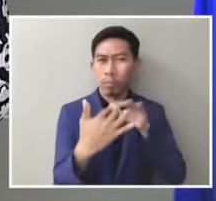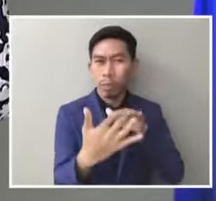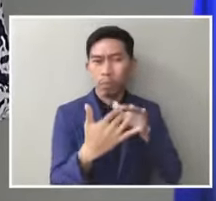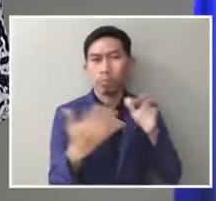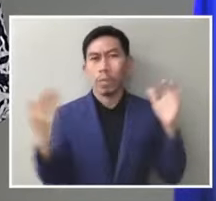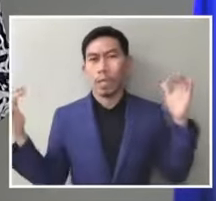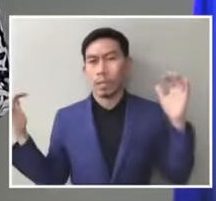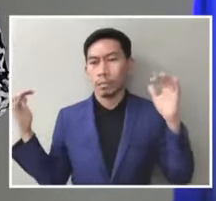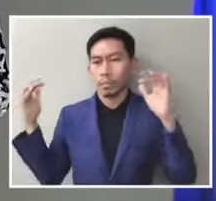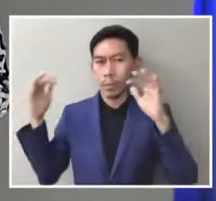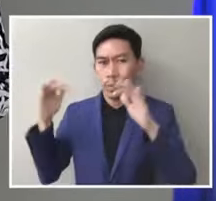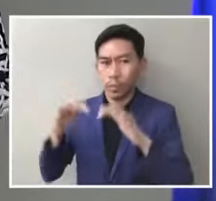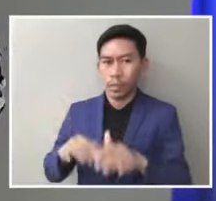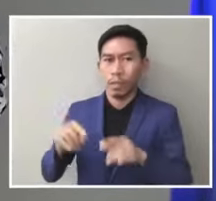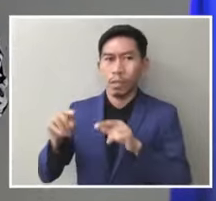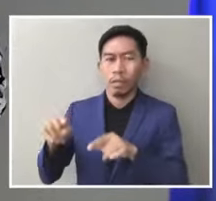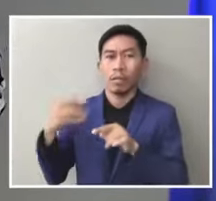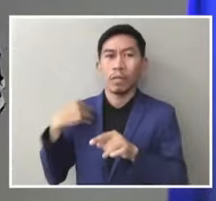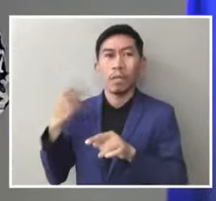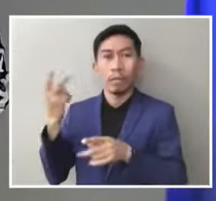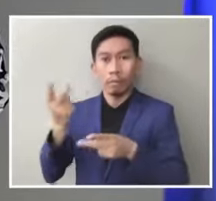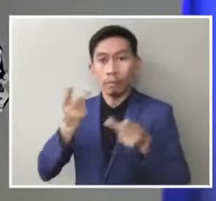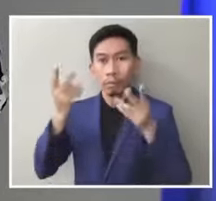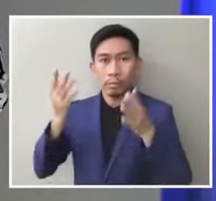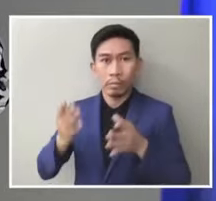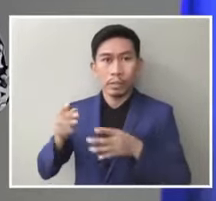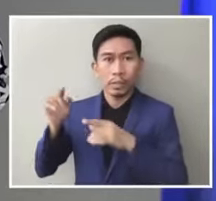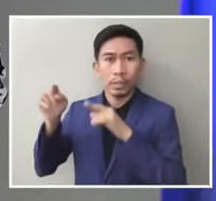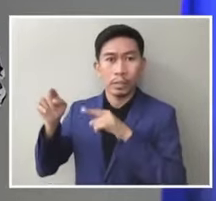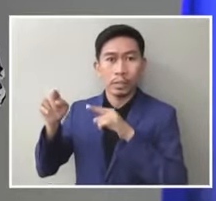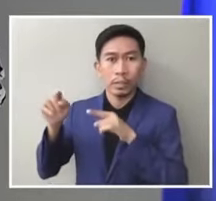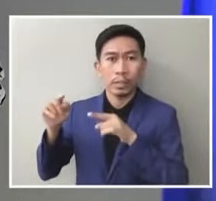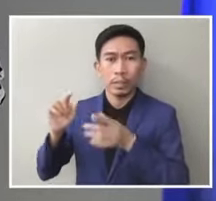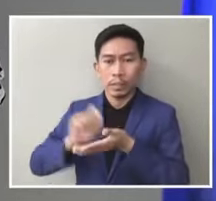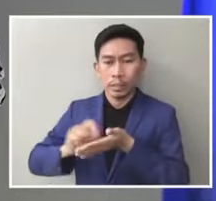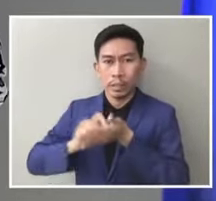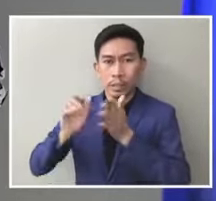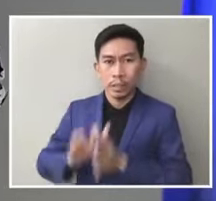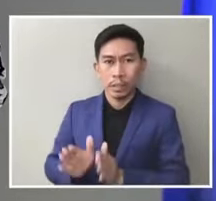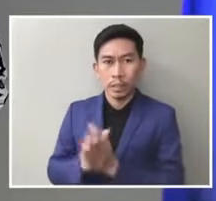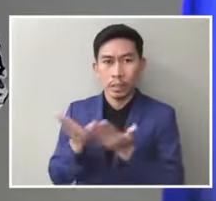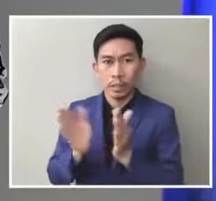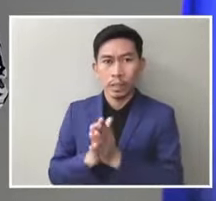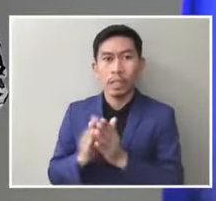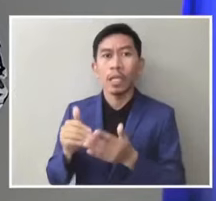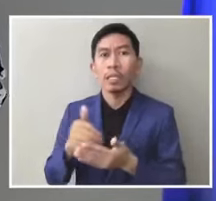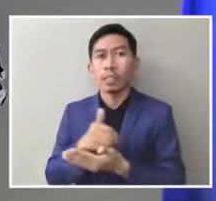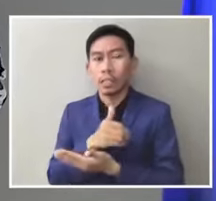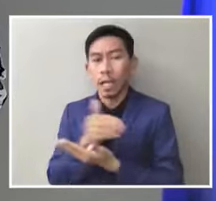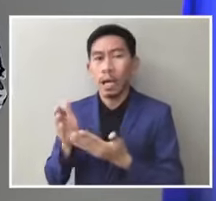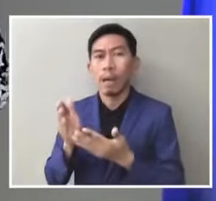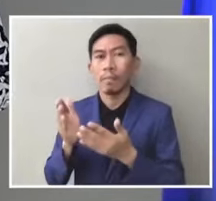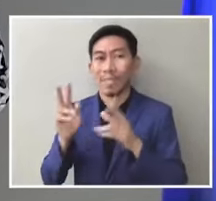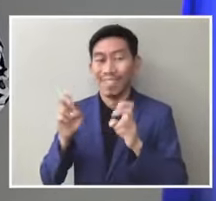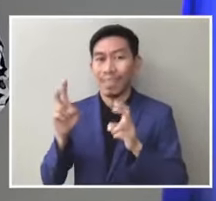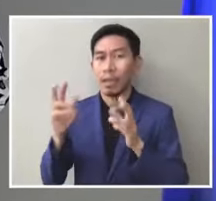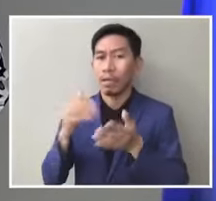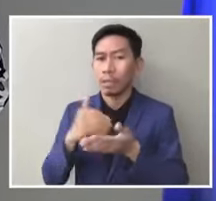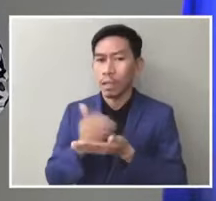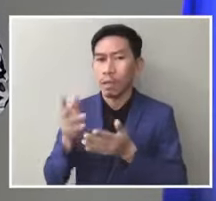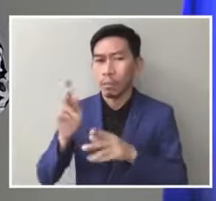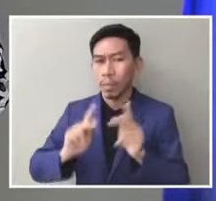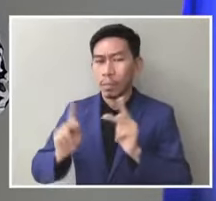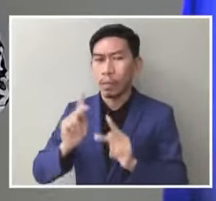pagbisita ng may akda ng librong Some People Need Killing na si Patricia Evangelista. Tampok